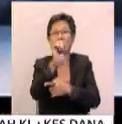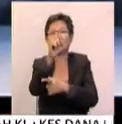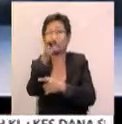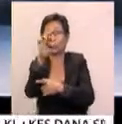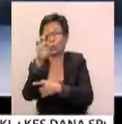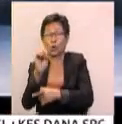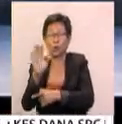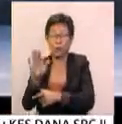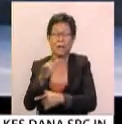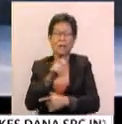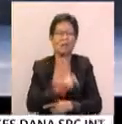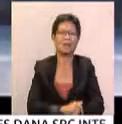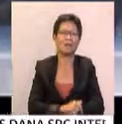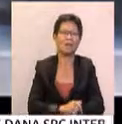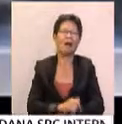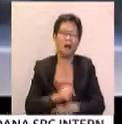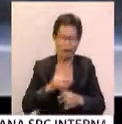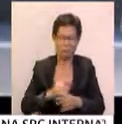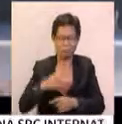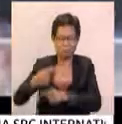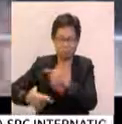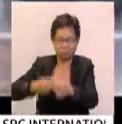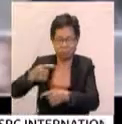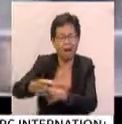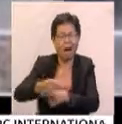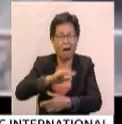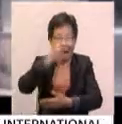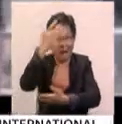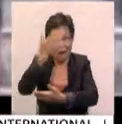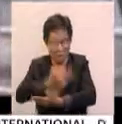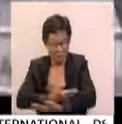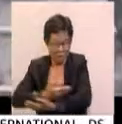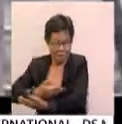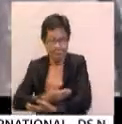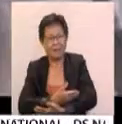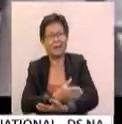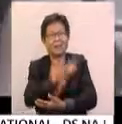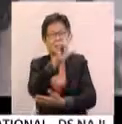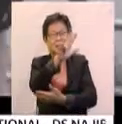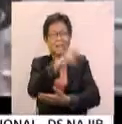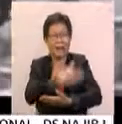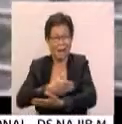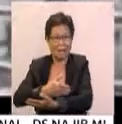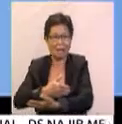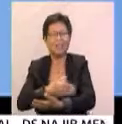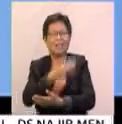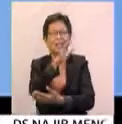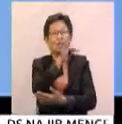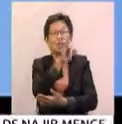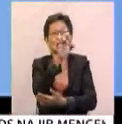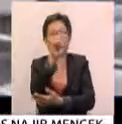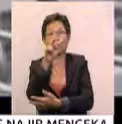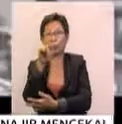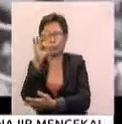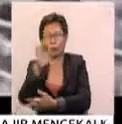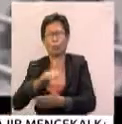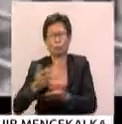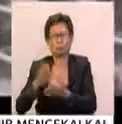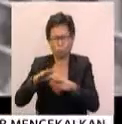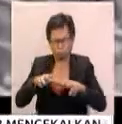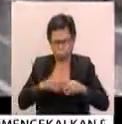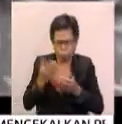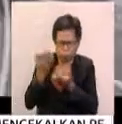turut mengalir pada anak-anaknya. Tiga anak lakinya turut mempunyai laman YouTube mereka sendiri dan mula menerima tawaran demi tawaran